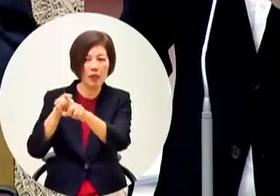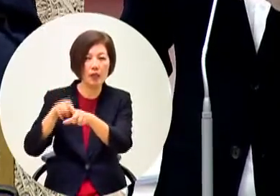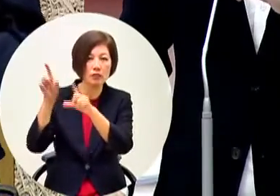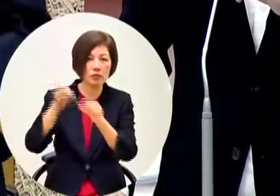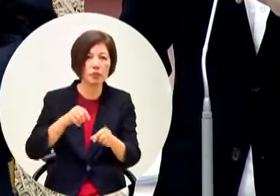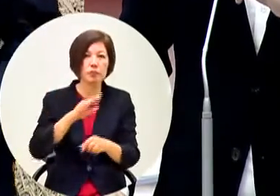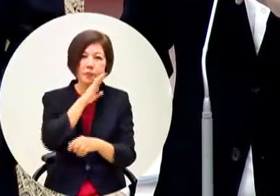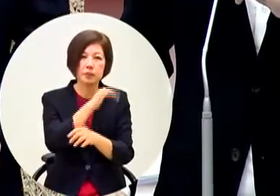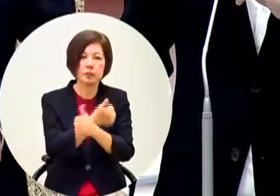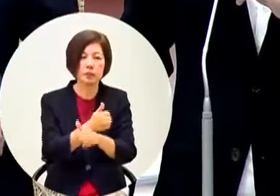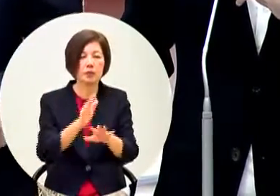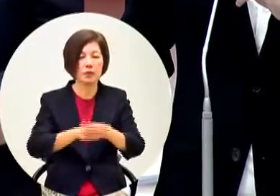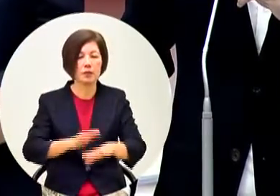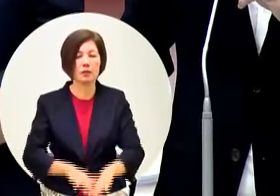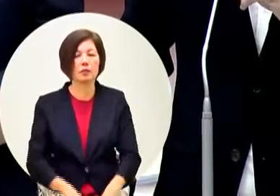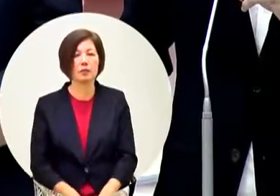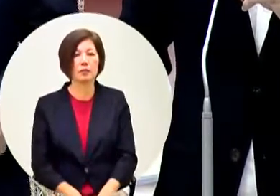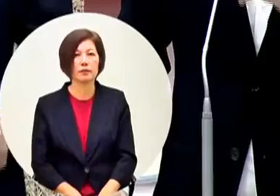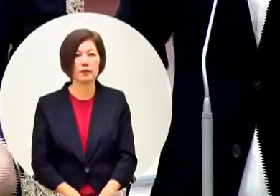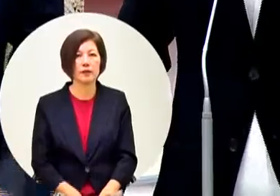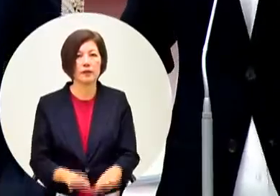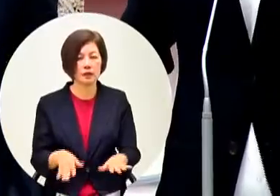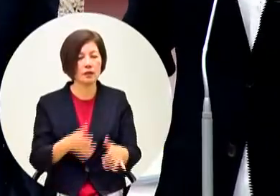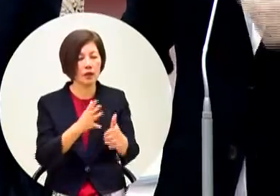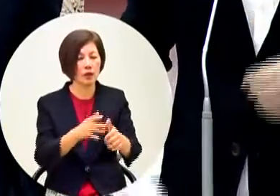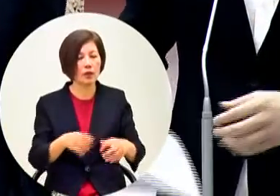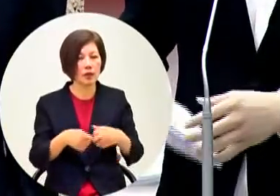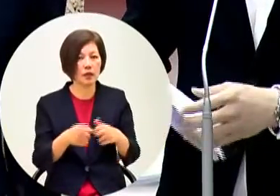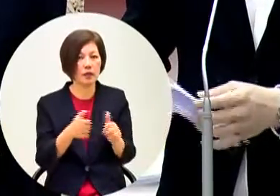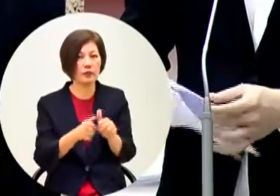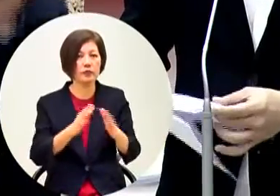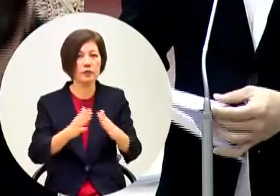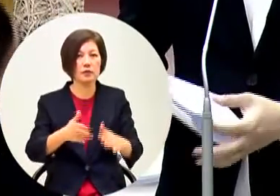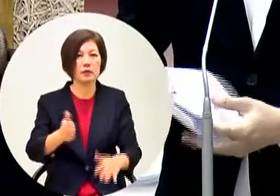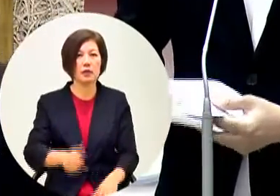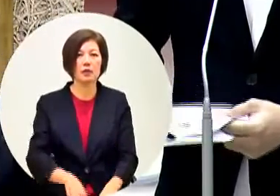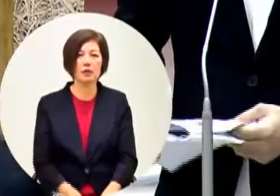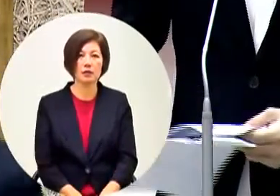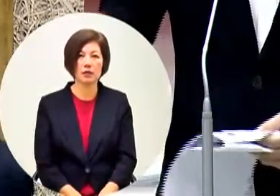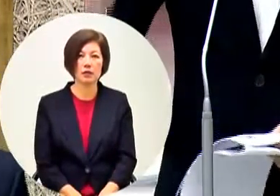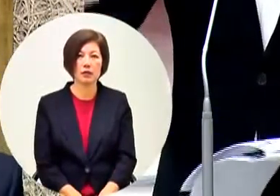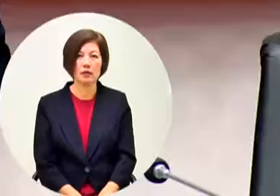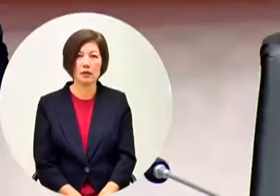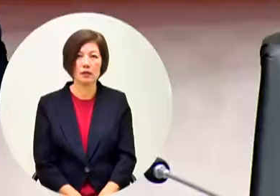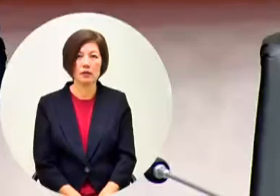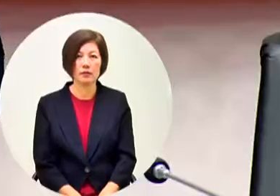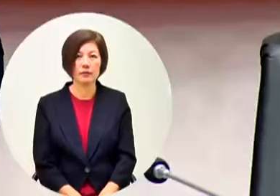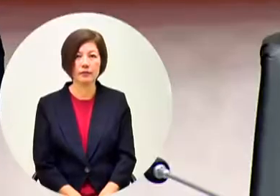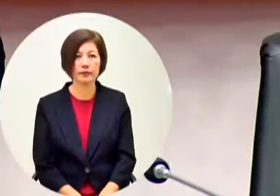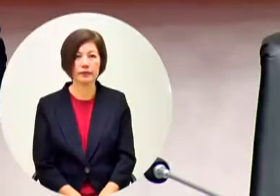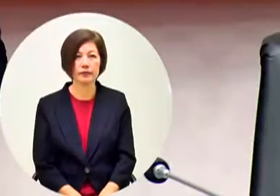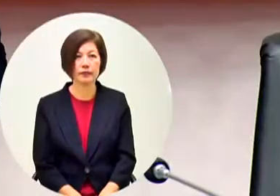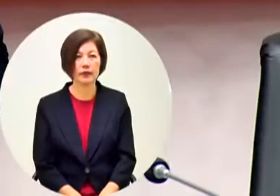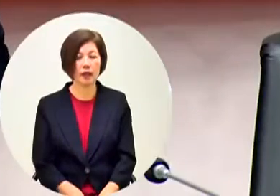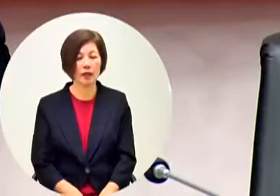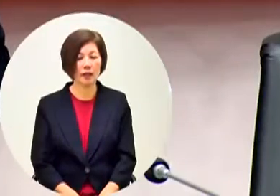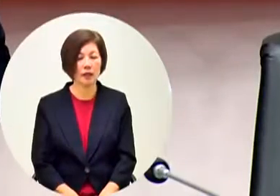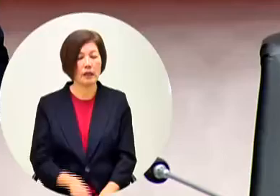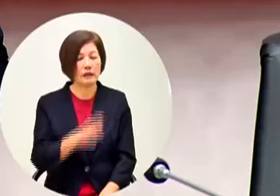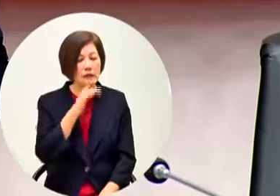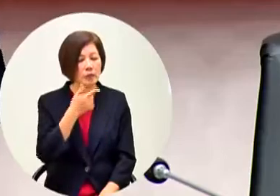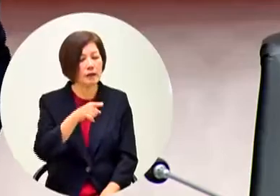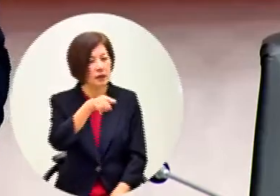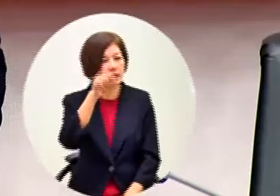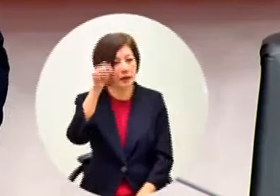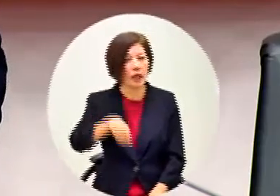长，你先请坐，我时间有限哈，我想先请教那个李副市长。陆将军，请坐。是不是你可以承诺说，建立一个